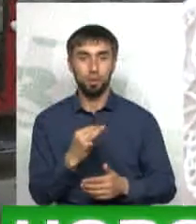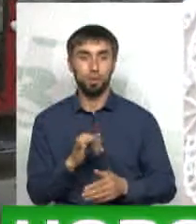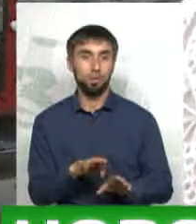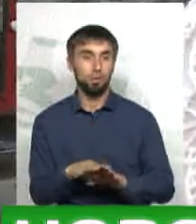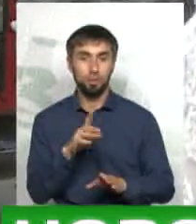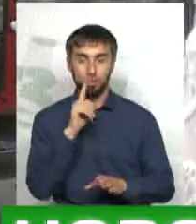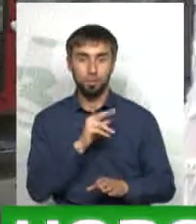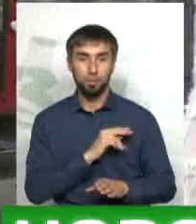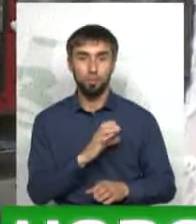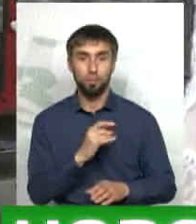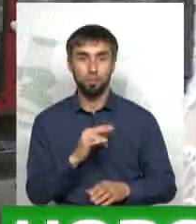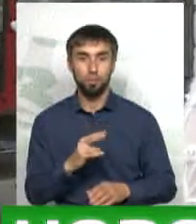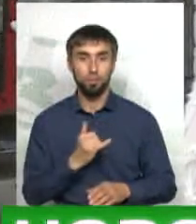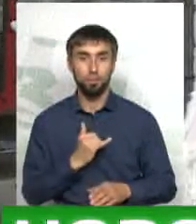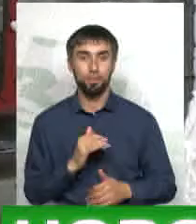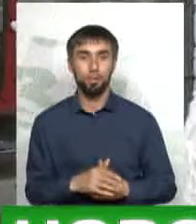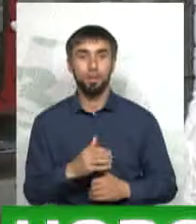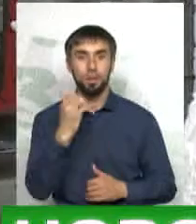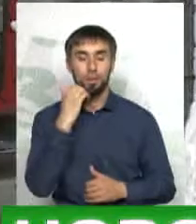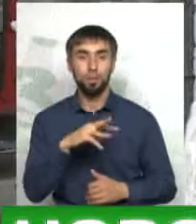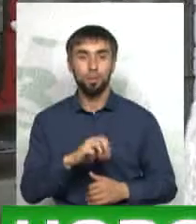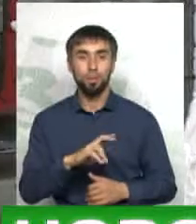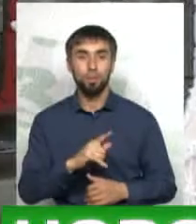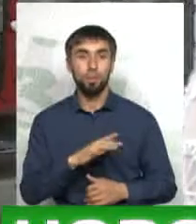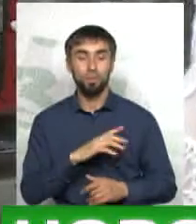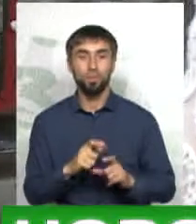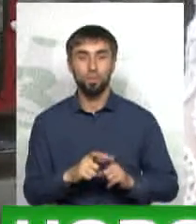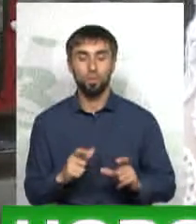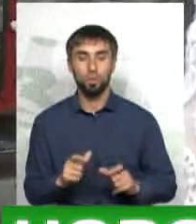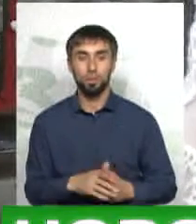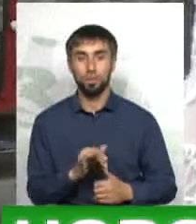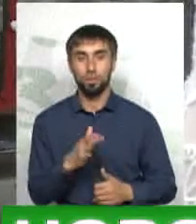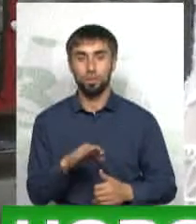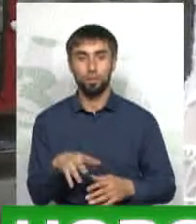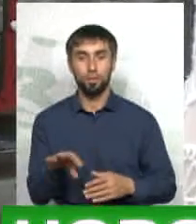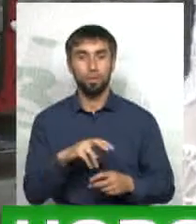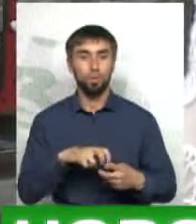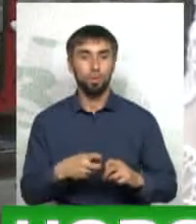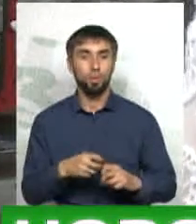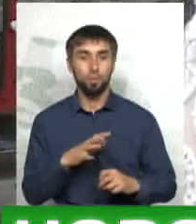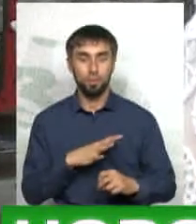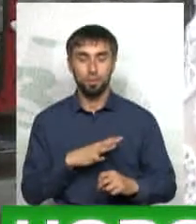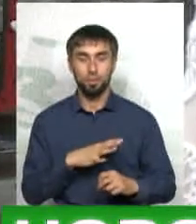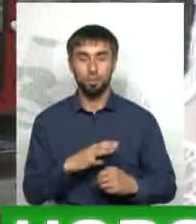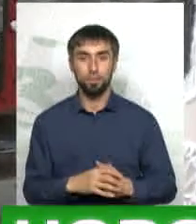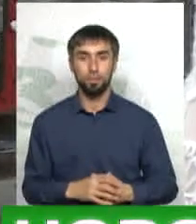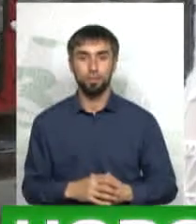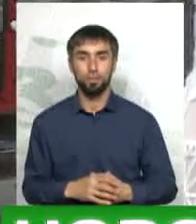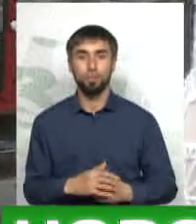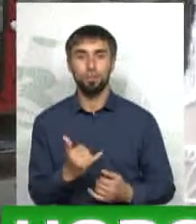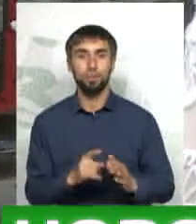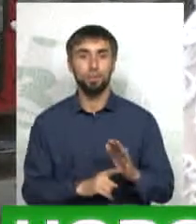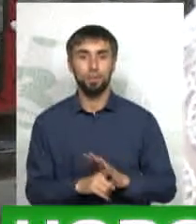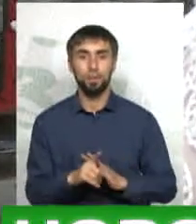соответственно, не будут работать санузлы у нас. Старая мебель была в школе. И вот все эти проблемы были изложены. И сегодня, начиная